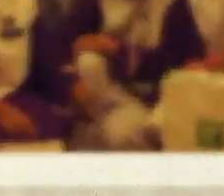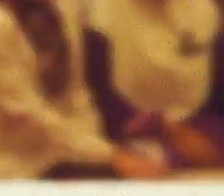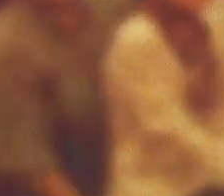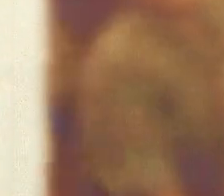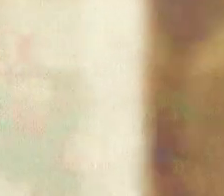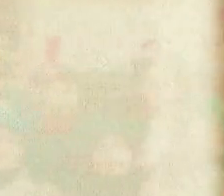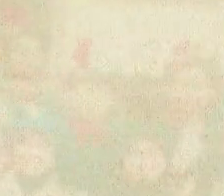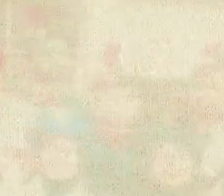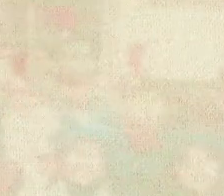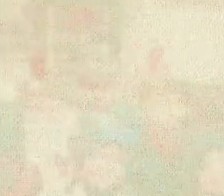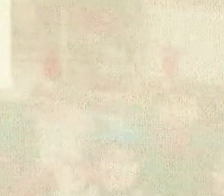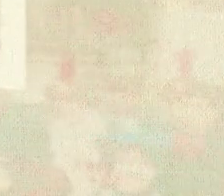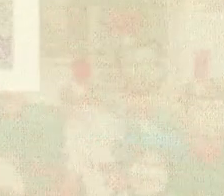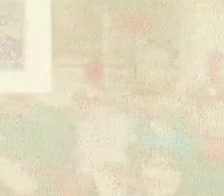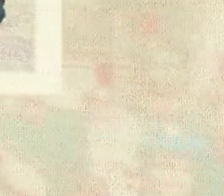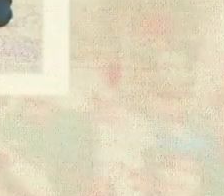hai hai